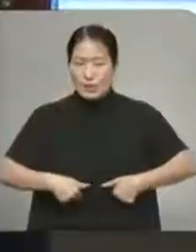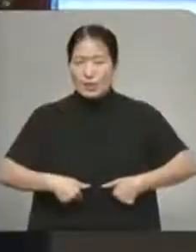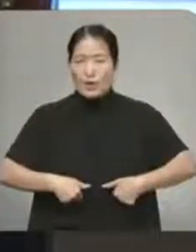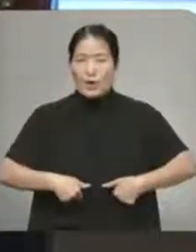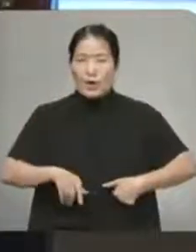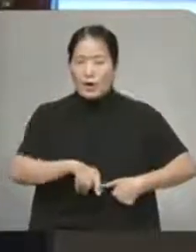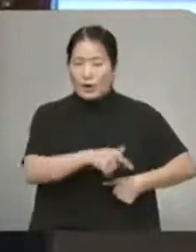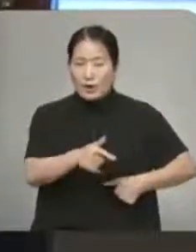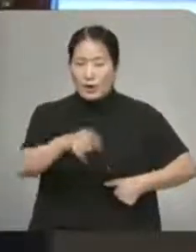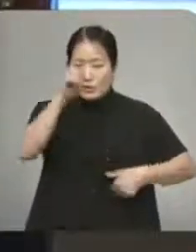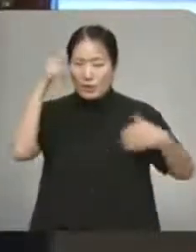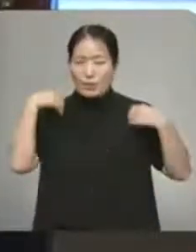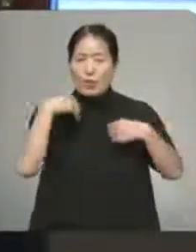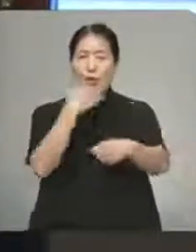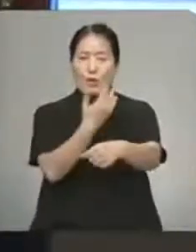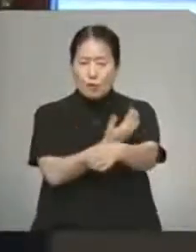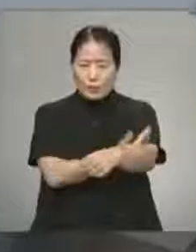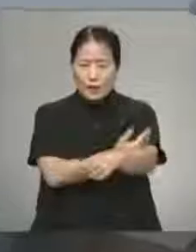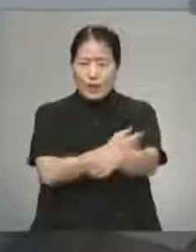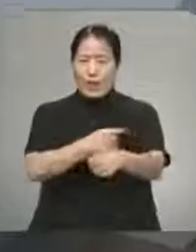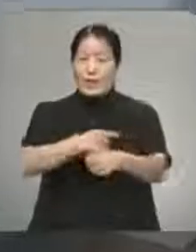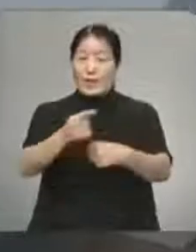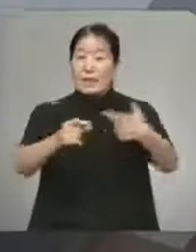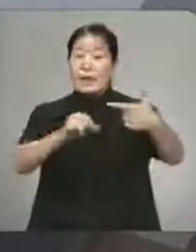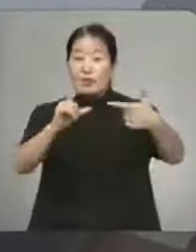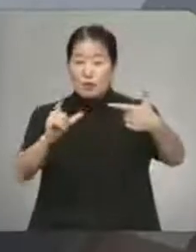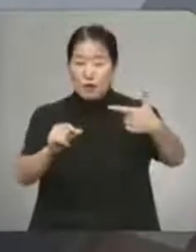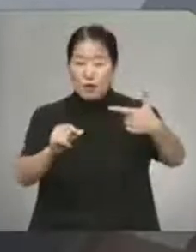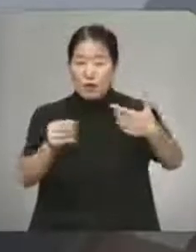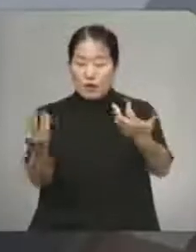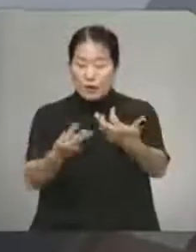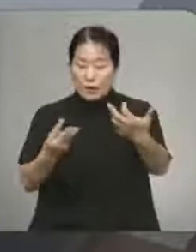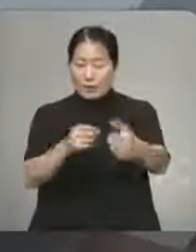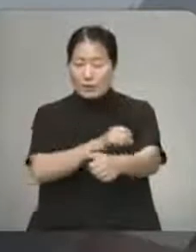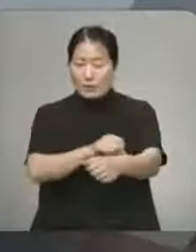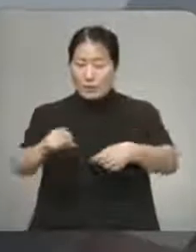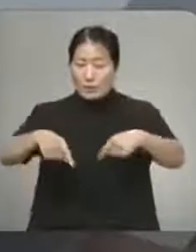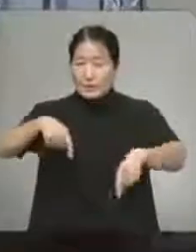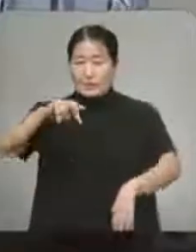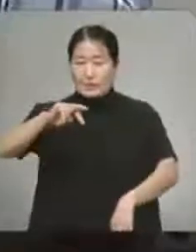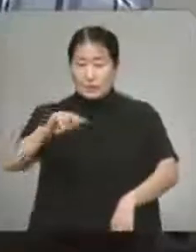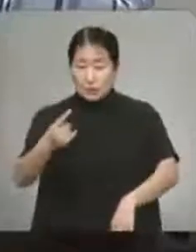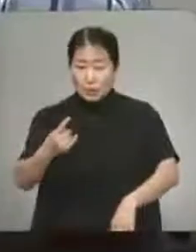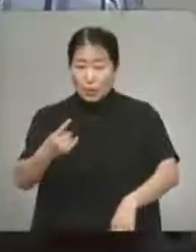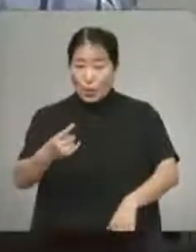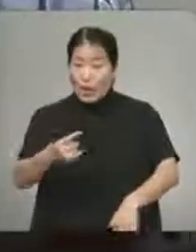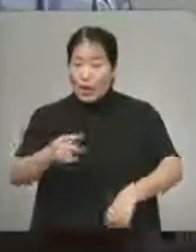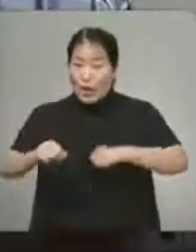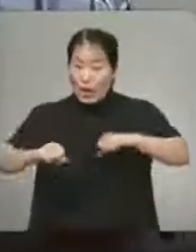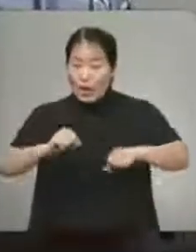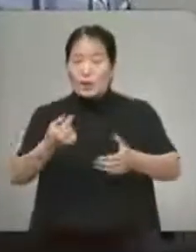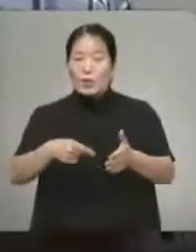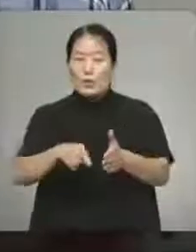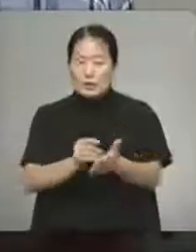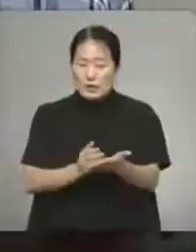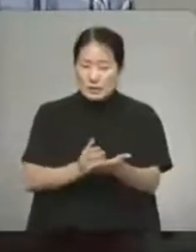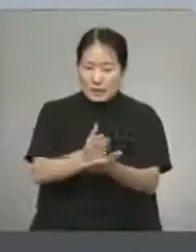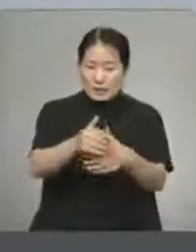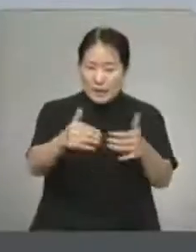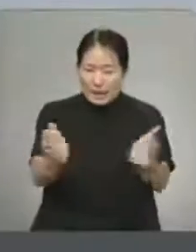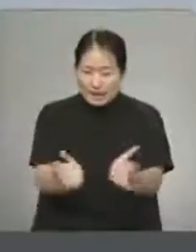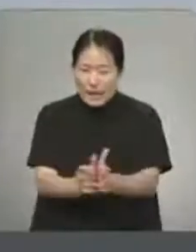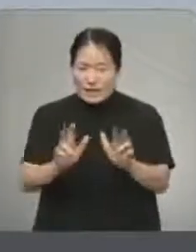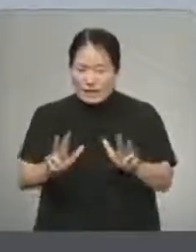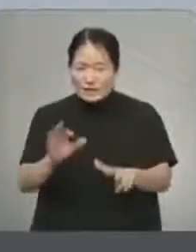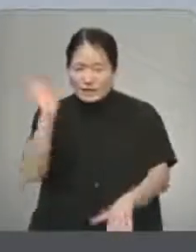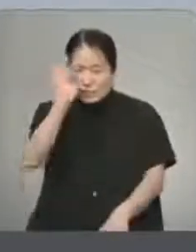이런 정부의 권한에 내년 6월에 출범하는 강원 특별자치도 가 가져올 수 있게 전담부서를 꾸려 퉁 넬의 발굴하고